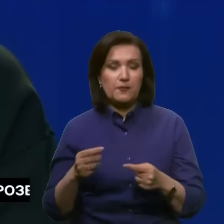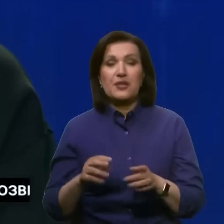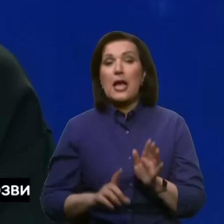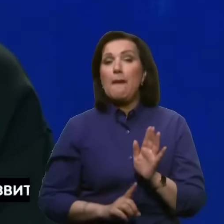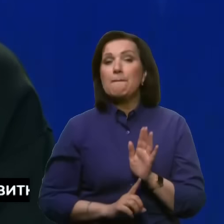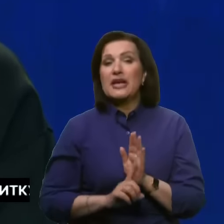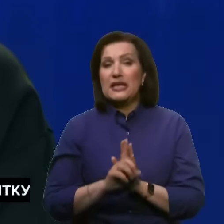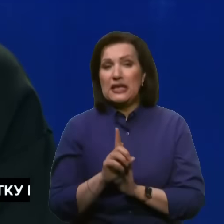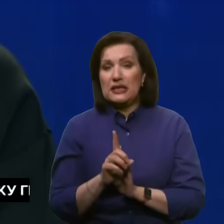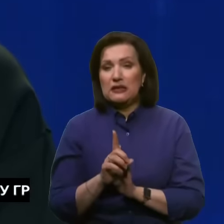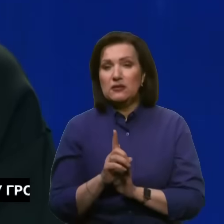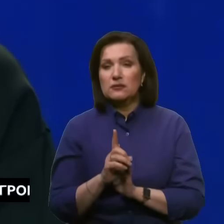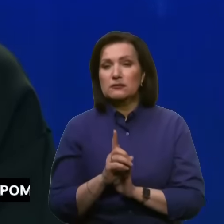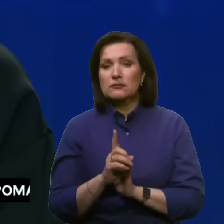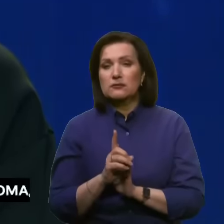Прихід